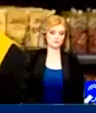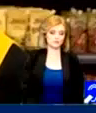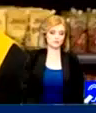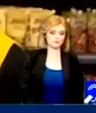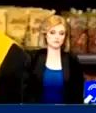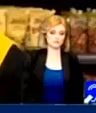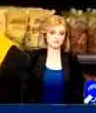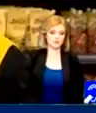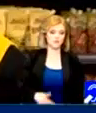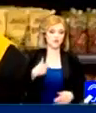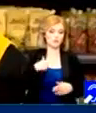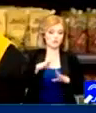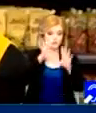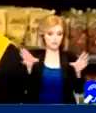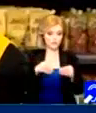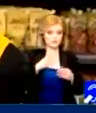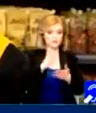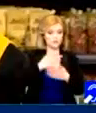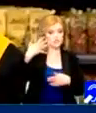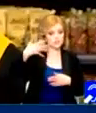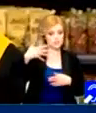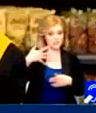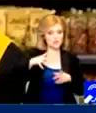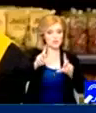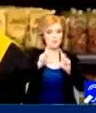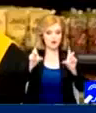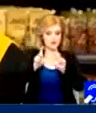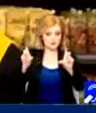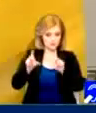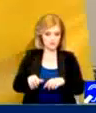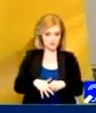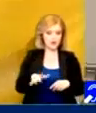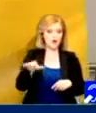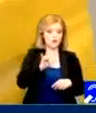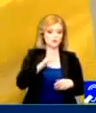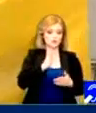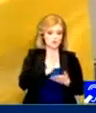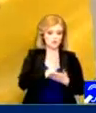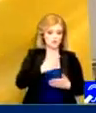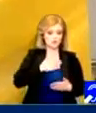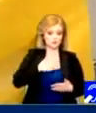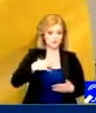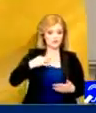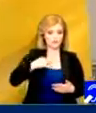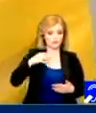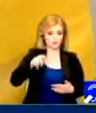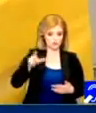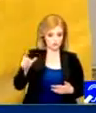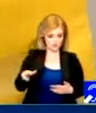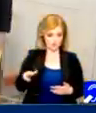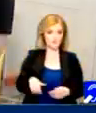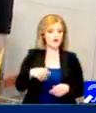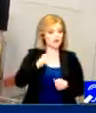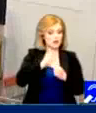de magazine parteneri în Chișinău și peste 70 în toată țara. Cu siguranță, de la an la an, vedem o dinamică de